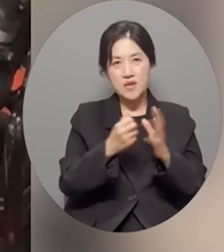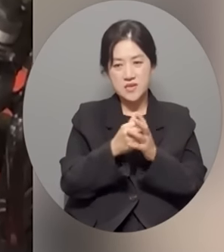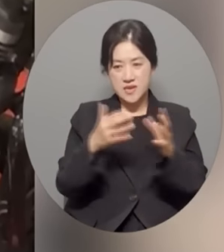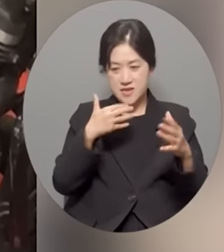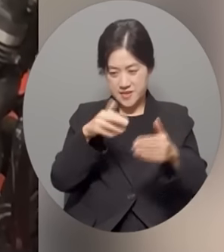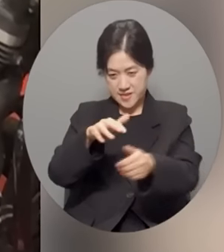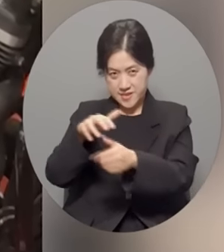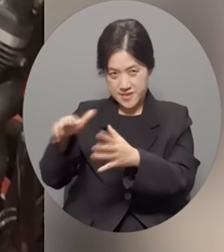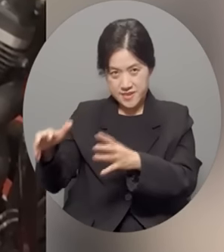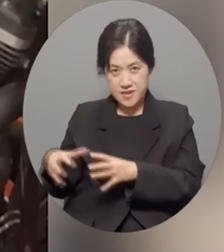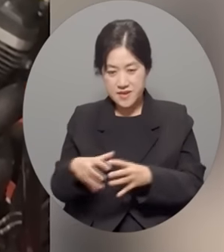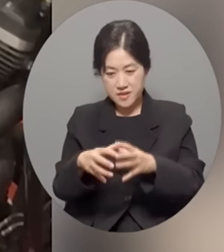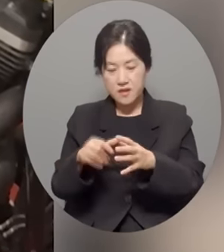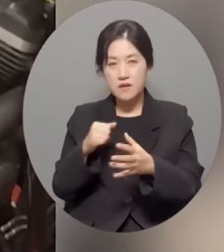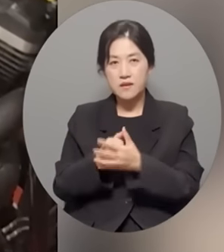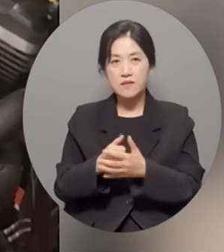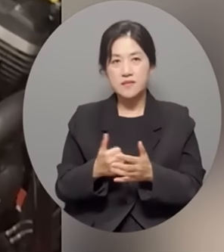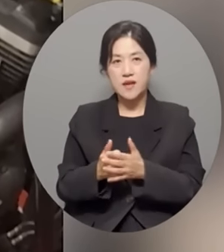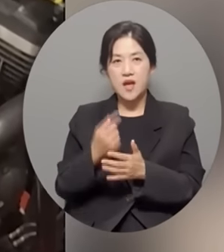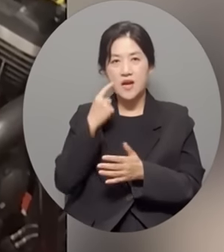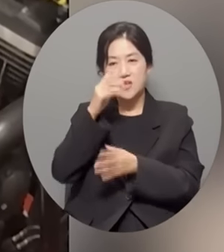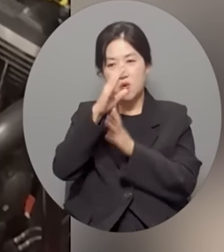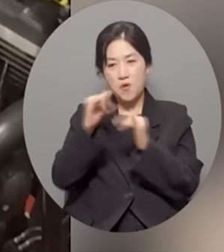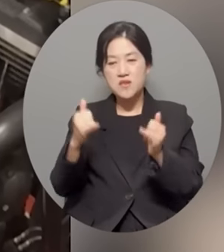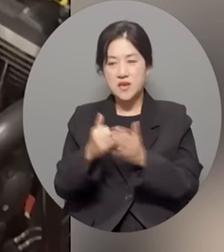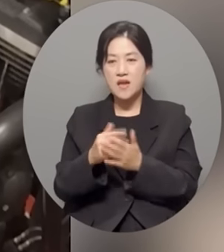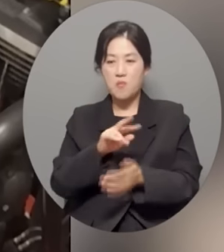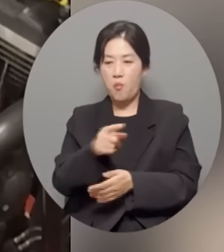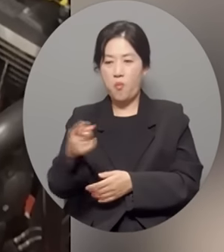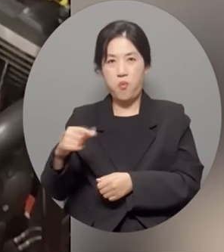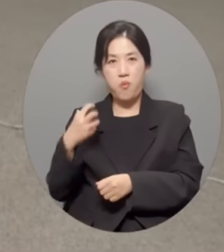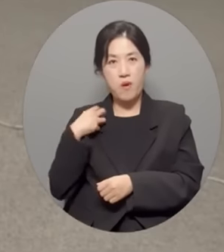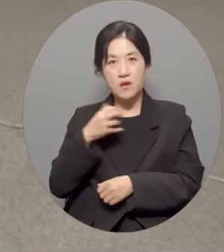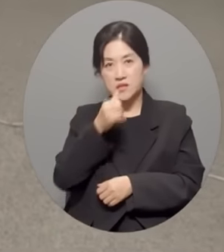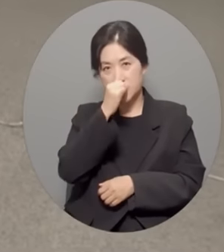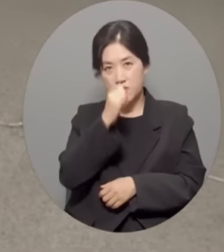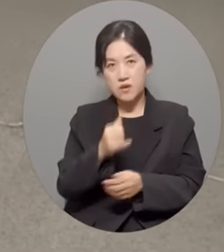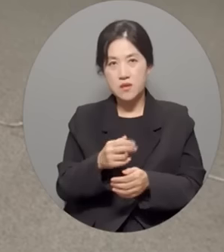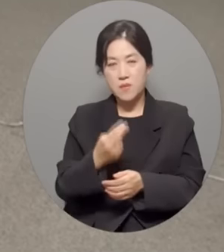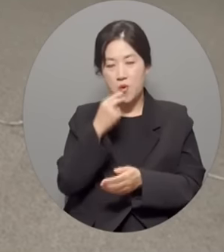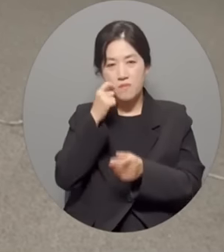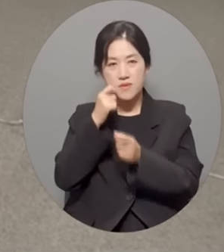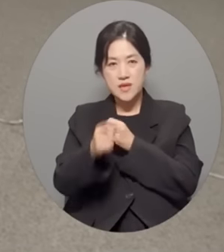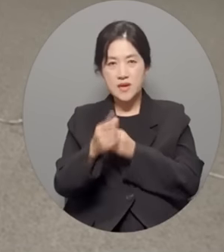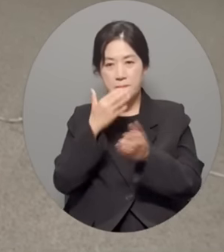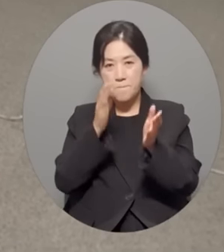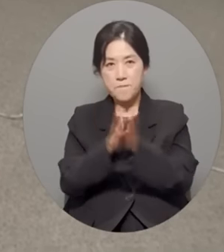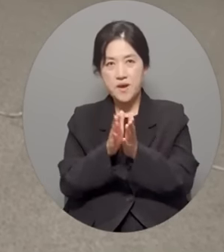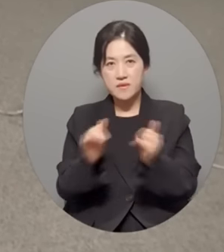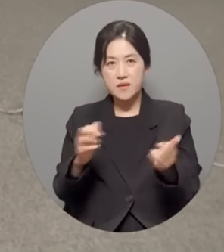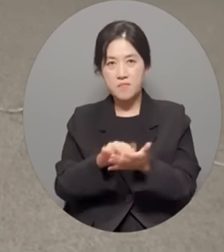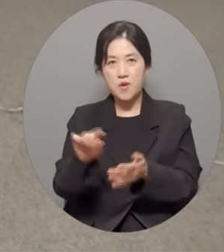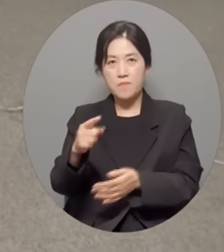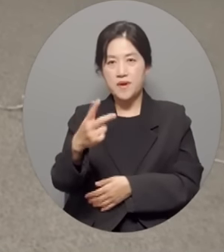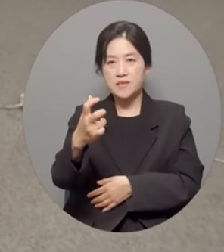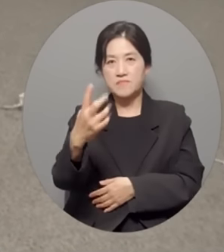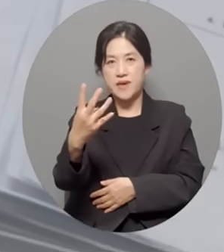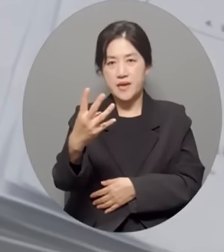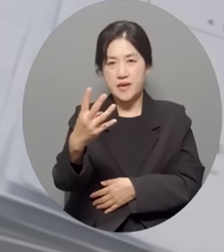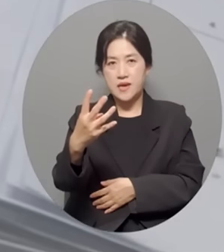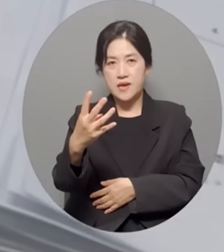드렸고 이들은 스스로 가짜 환자가 되기도 했습니다 보험사기에 가담한 사람은 모두